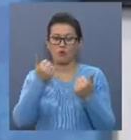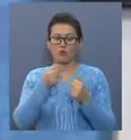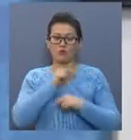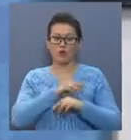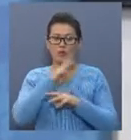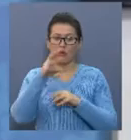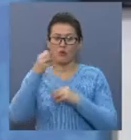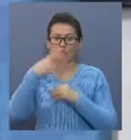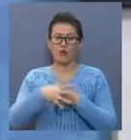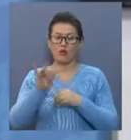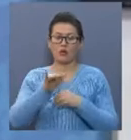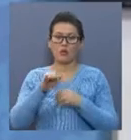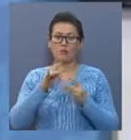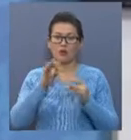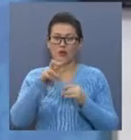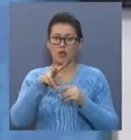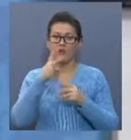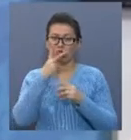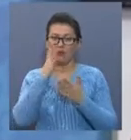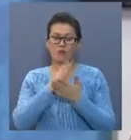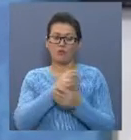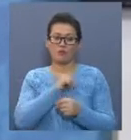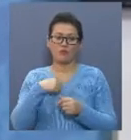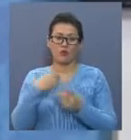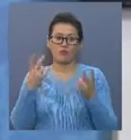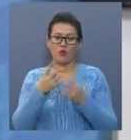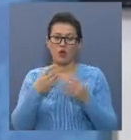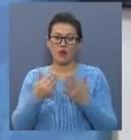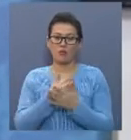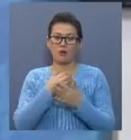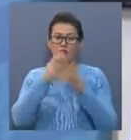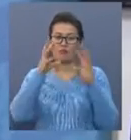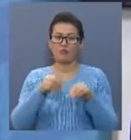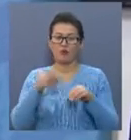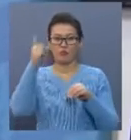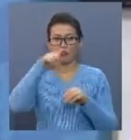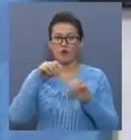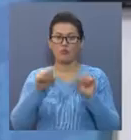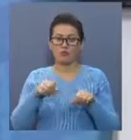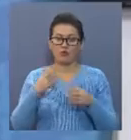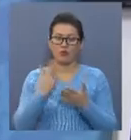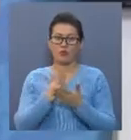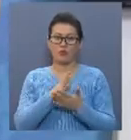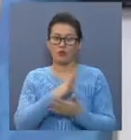жұмыспен қамту орталығының порталынан көре алады. Сол жерден өздеріне қажетті ақпараттың барлығын білуге мүмкіндік алады.